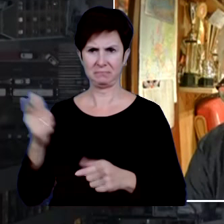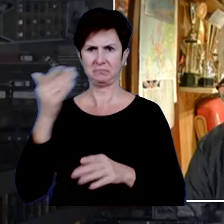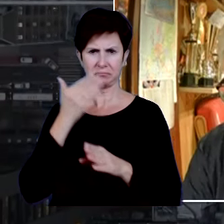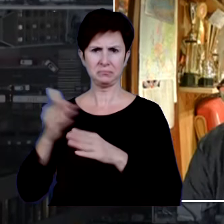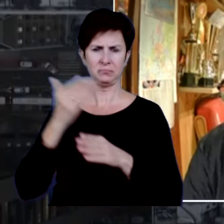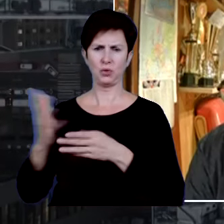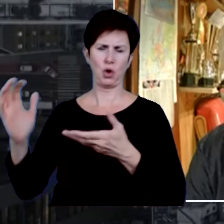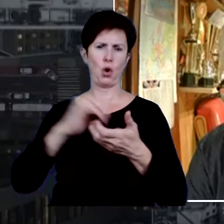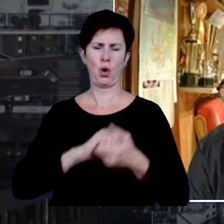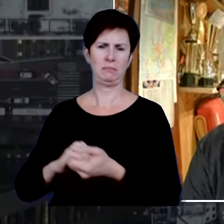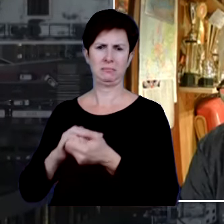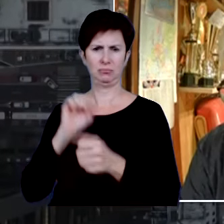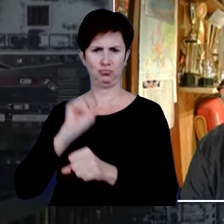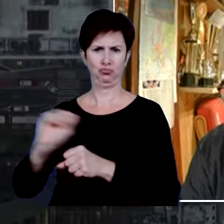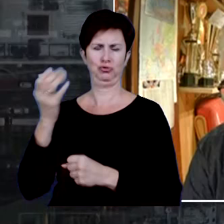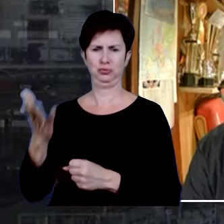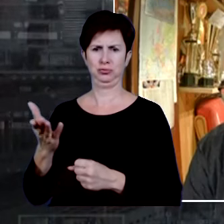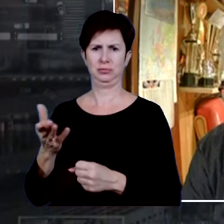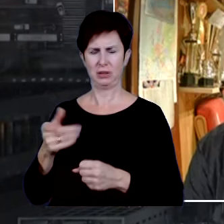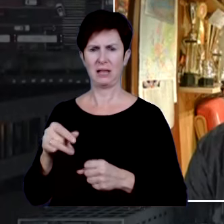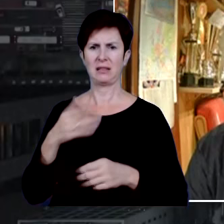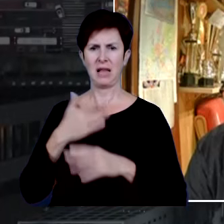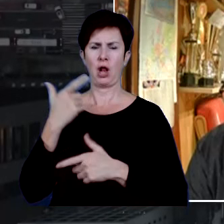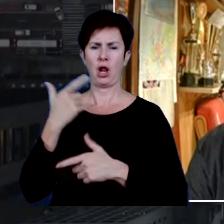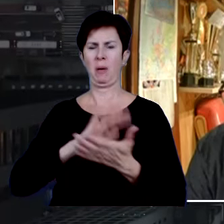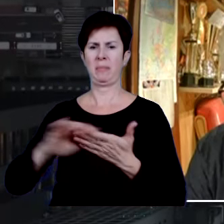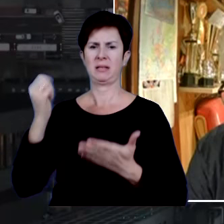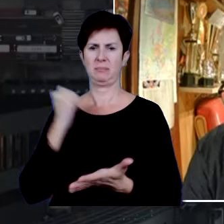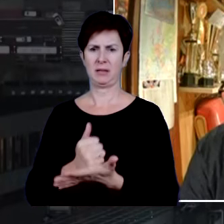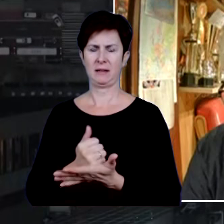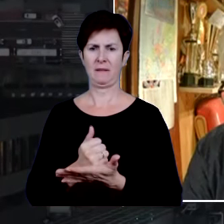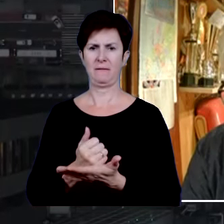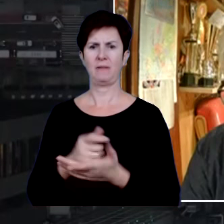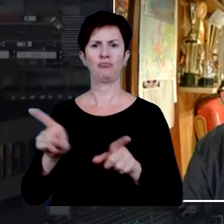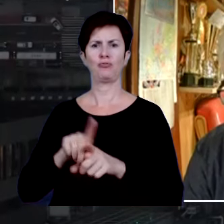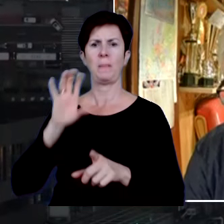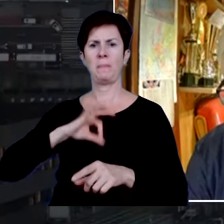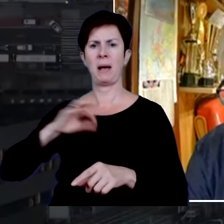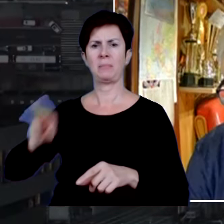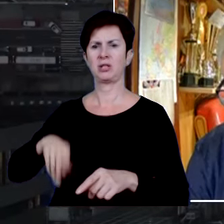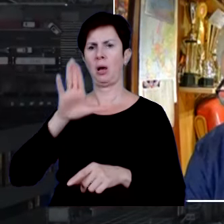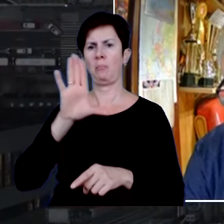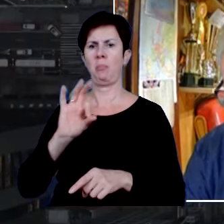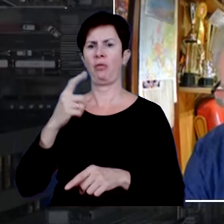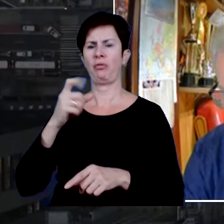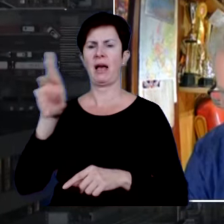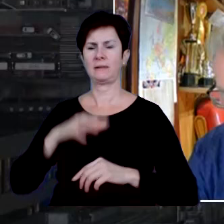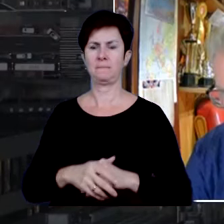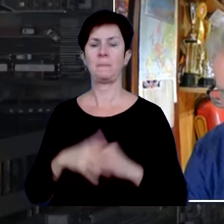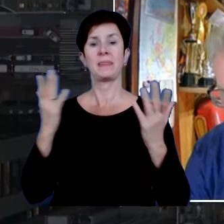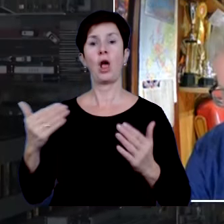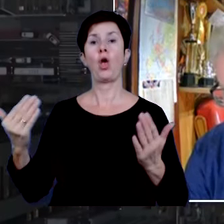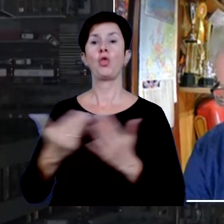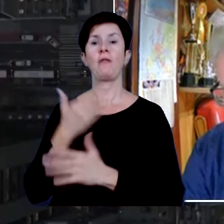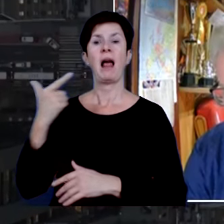uwiarygadniają jednocześnie bezprawie, które uskutecznia na przykład pan minister Bodnar. Ale tutaj ciekawa teza, bo Nowa Lewica powiedziała, że